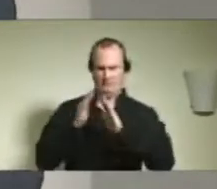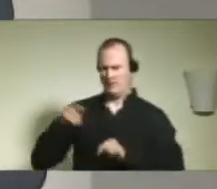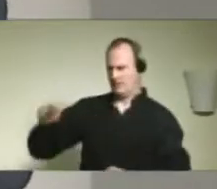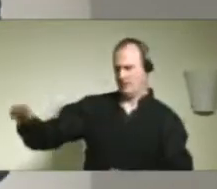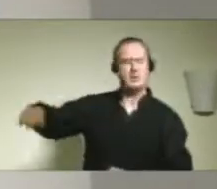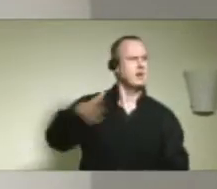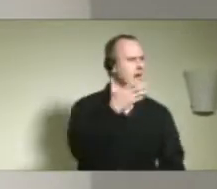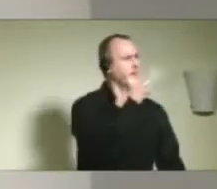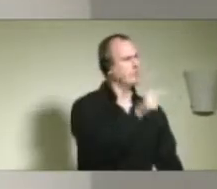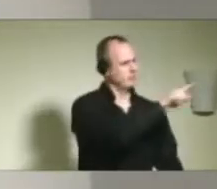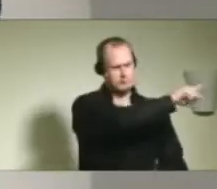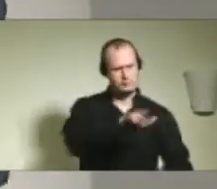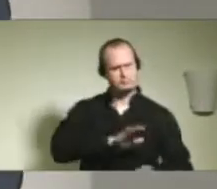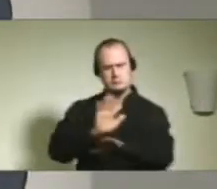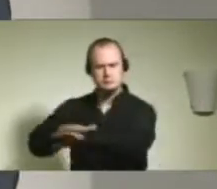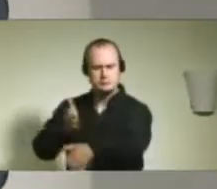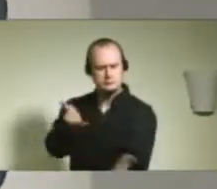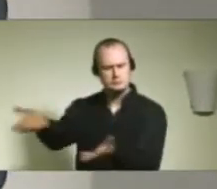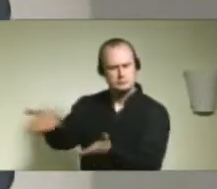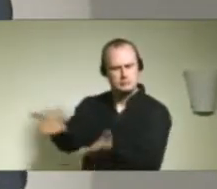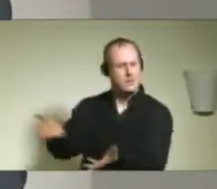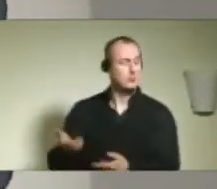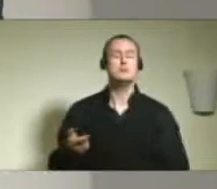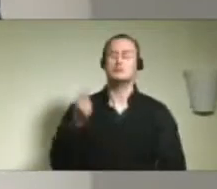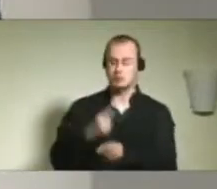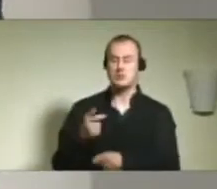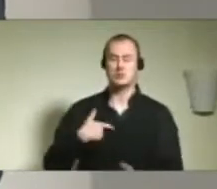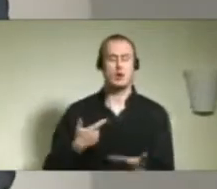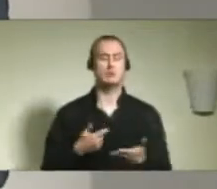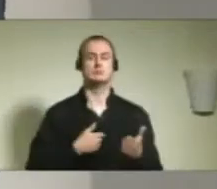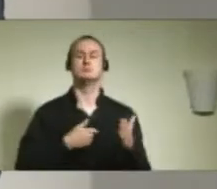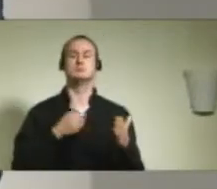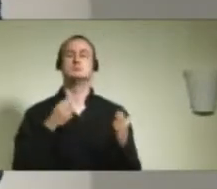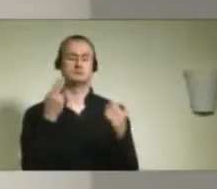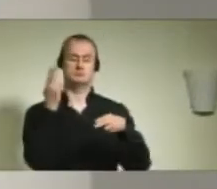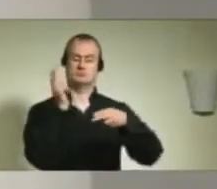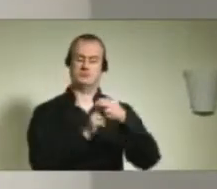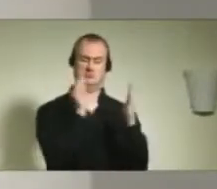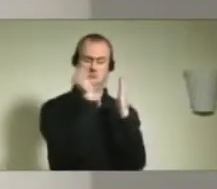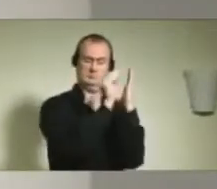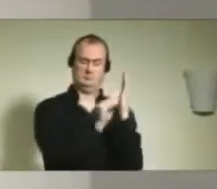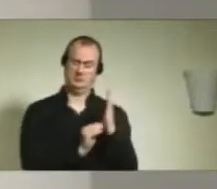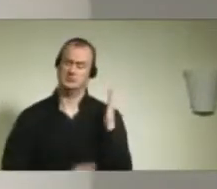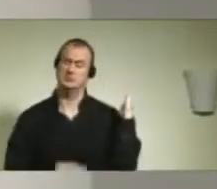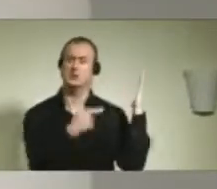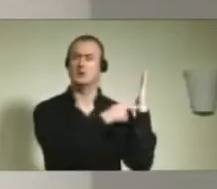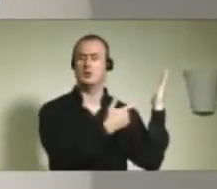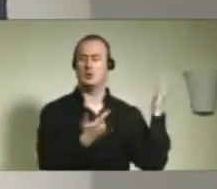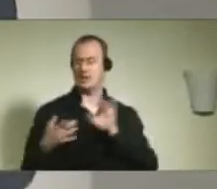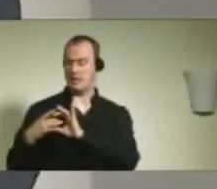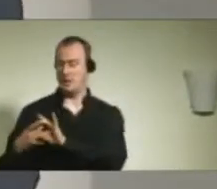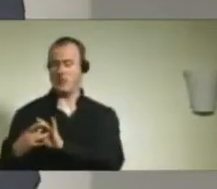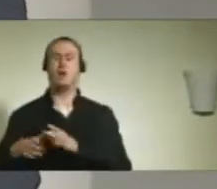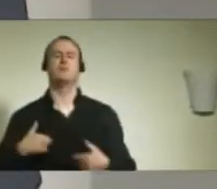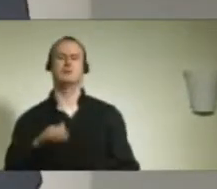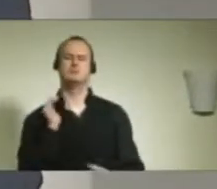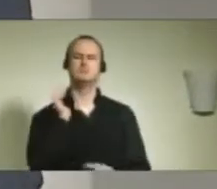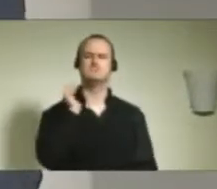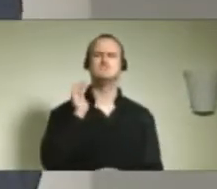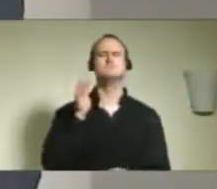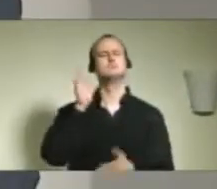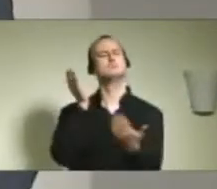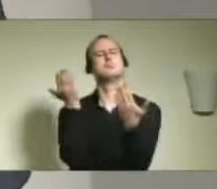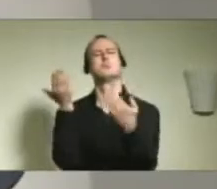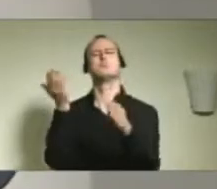a des pétitions et on rencontre les gens, on fait du porte-à-porte, nos membres font du porte-à-porte. On a des présidents ici